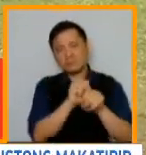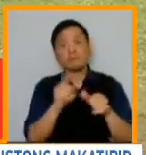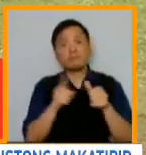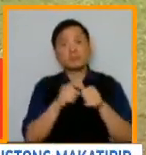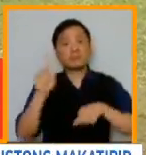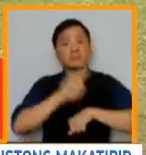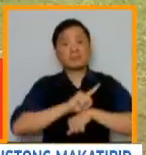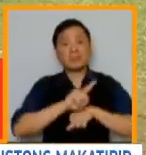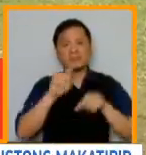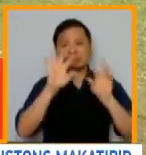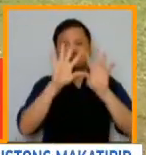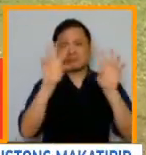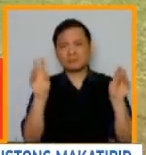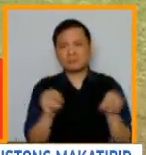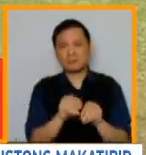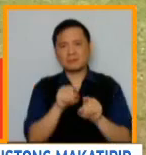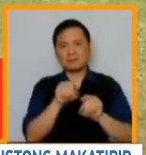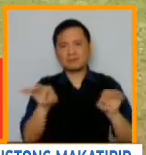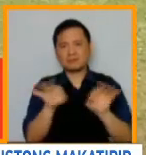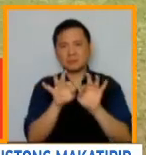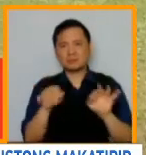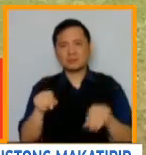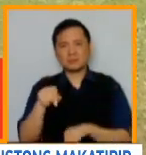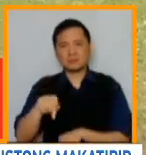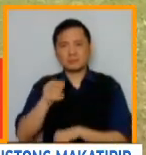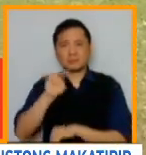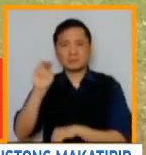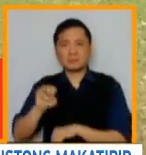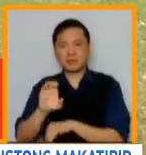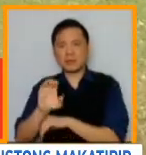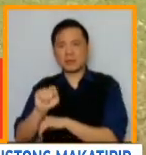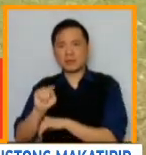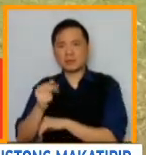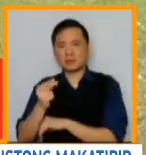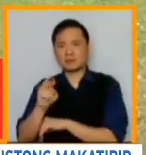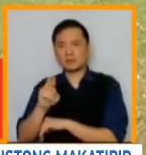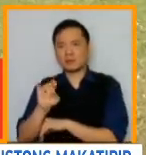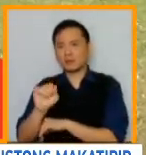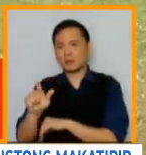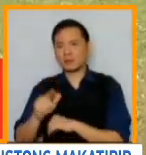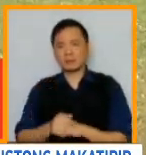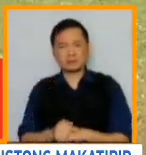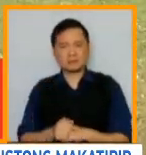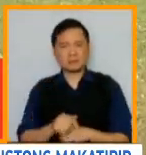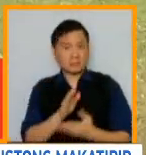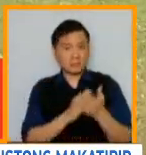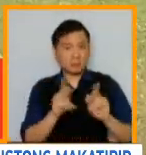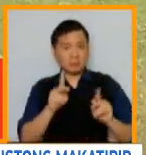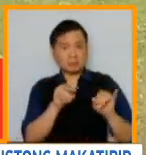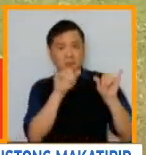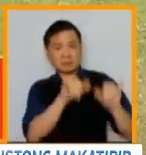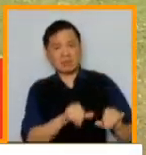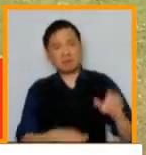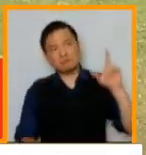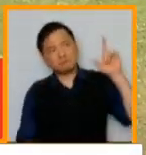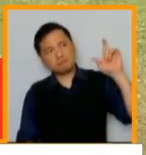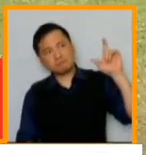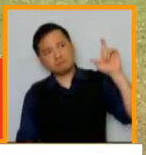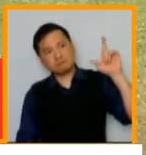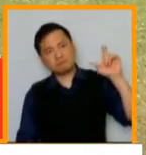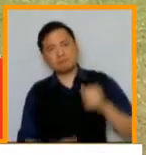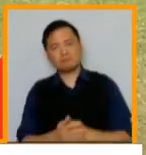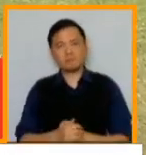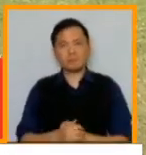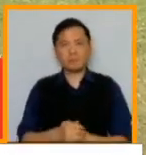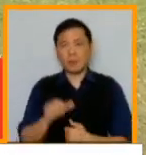Cathedral. Pero may mga ilan pa rin na nandito na nagstay para magpa-picture sa harap ng katedral. Ang ilan naman ay namimili pa ng